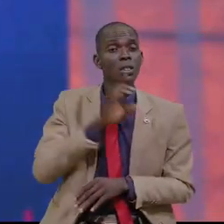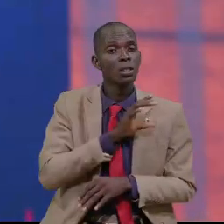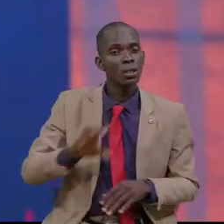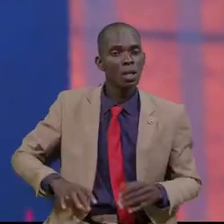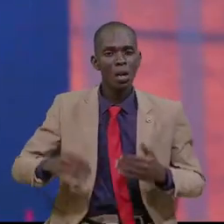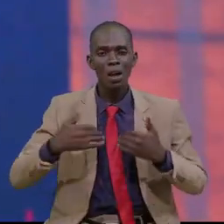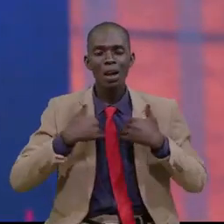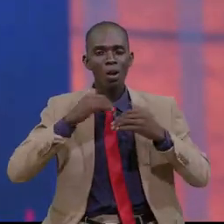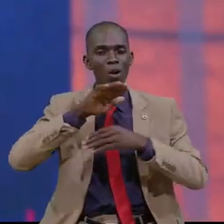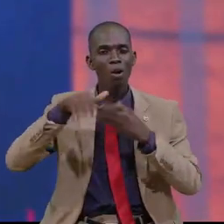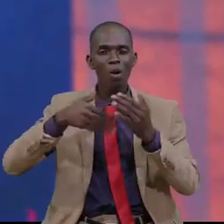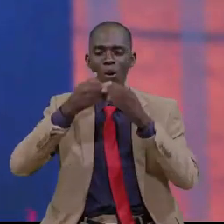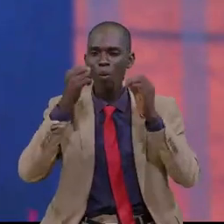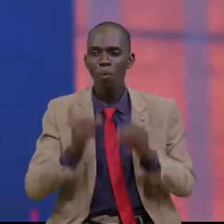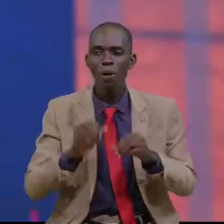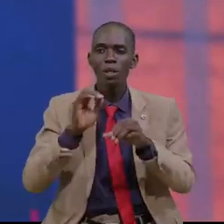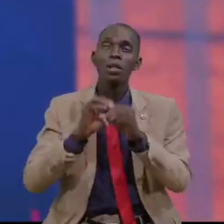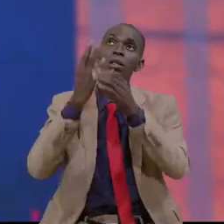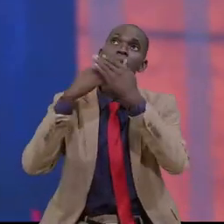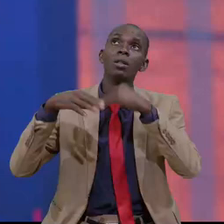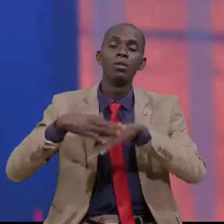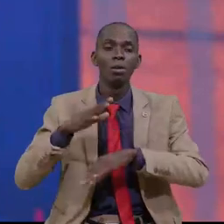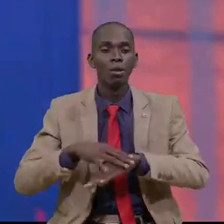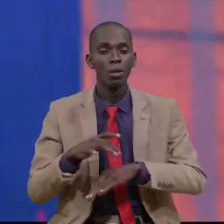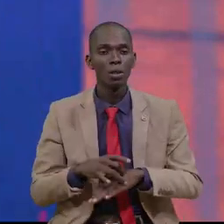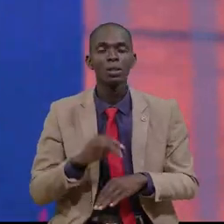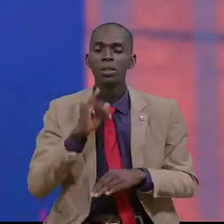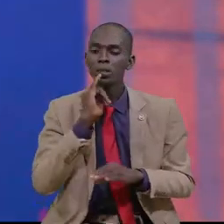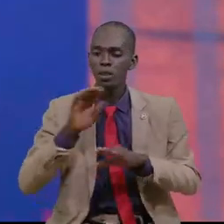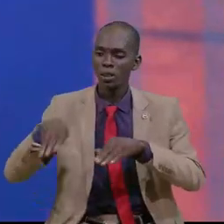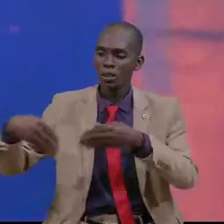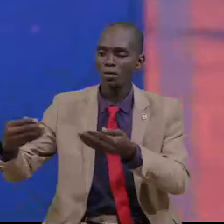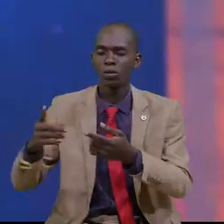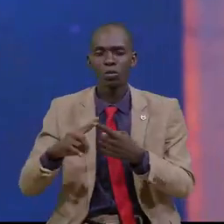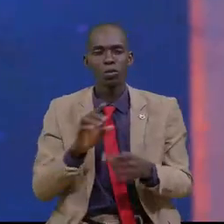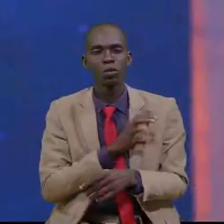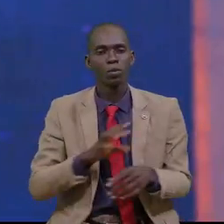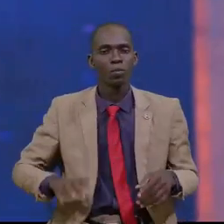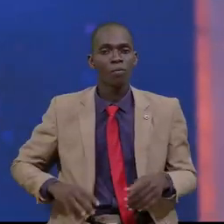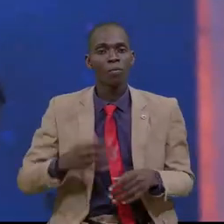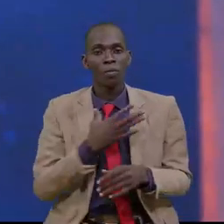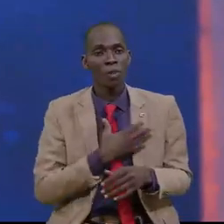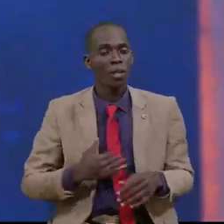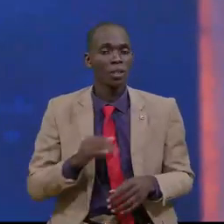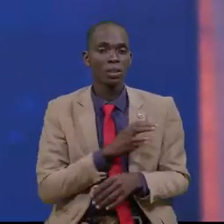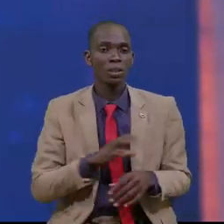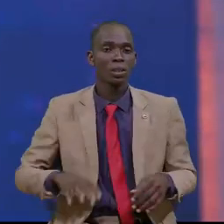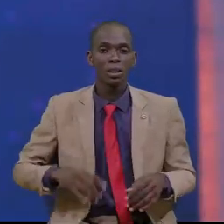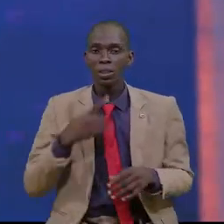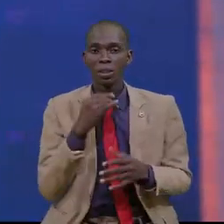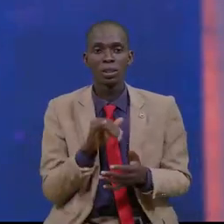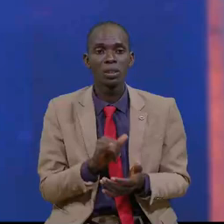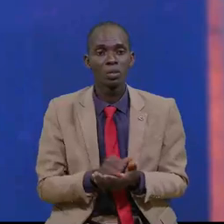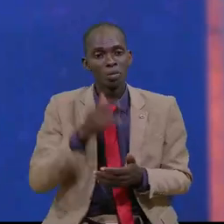puissance. Tout pouvoir sur la terre, dans les cieux, lui a été donné. Il dit maintenant, parce